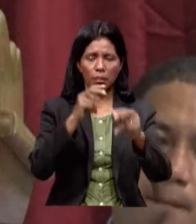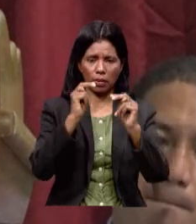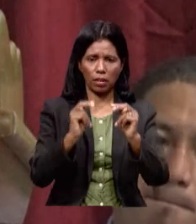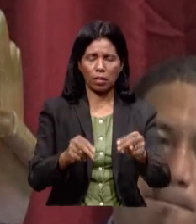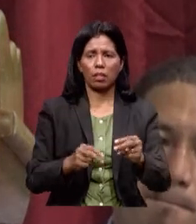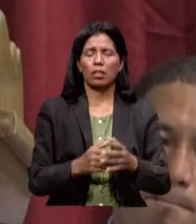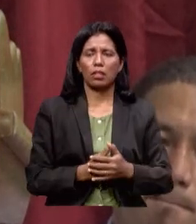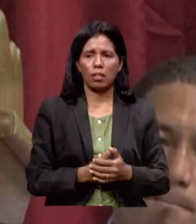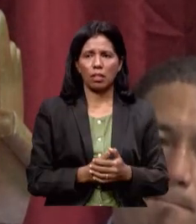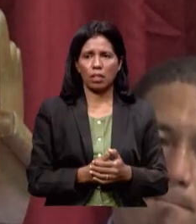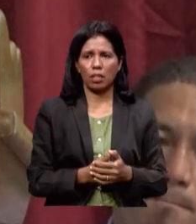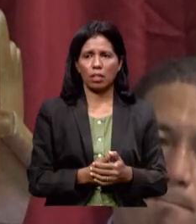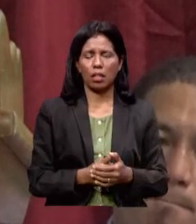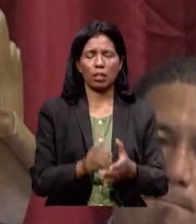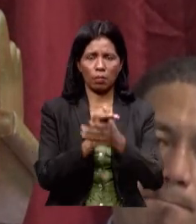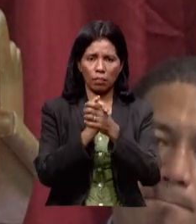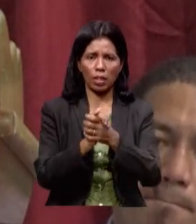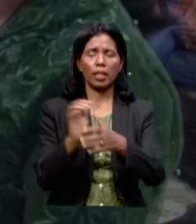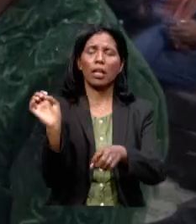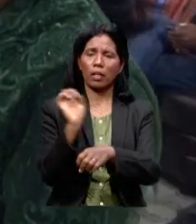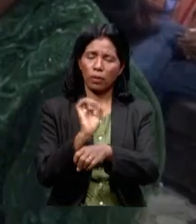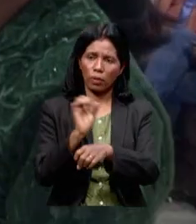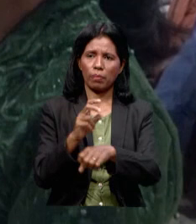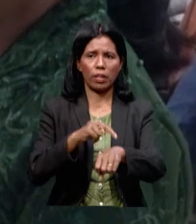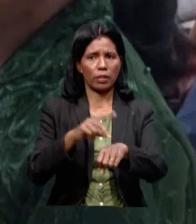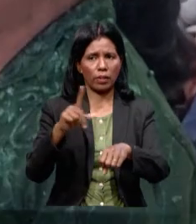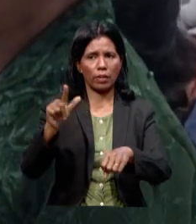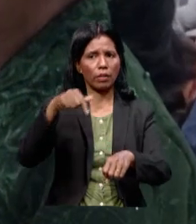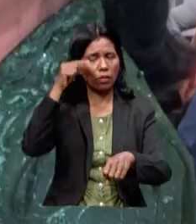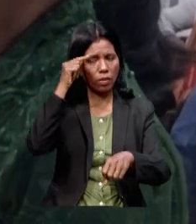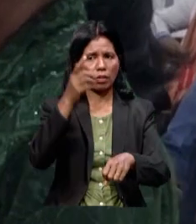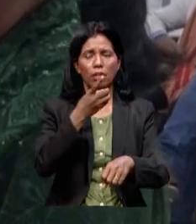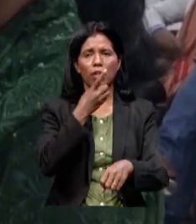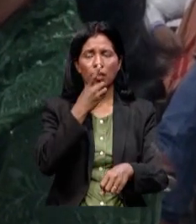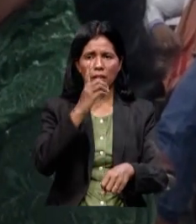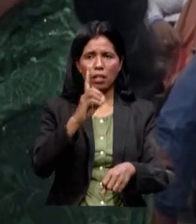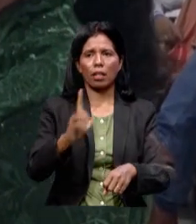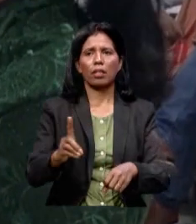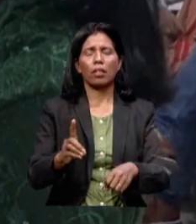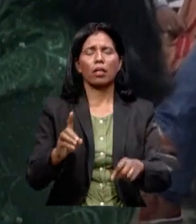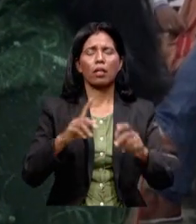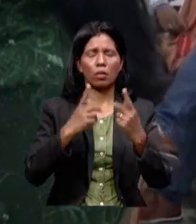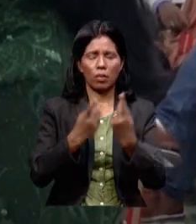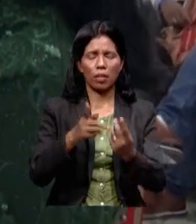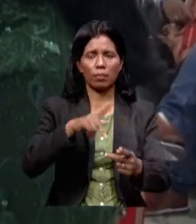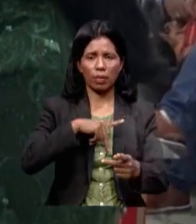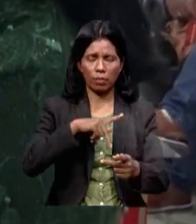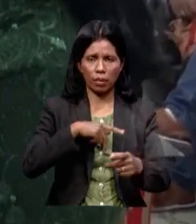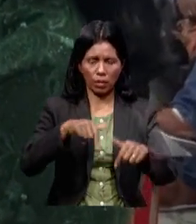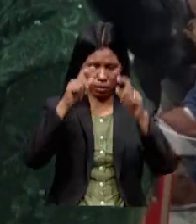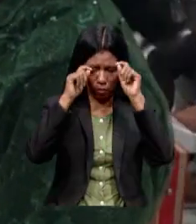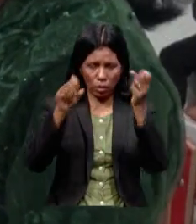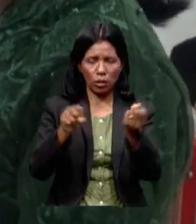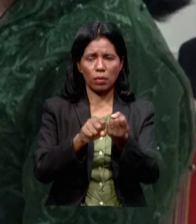hameti cadeia ekonomia nasional. Governante ne declara existência setor privado e Timor-Leste halou na